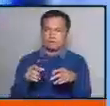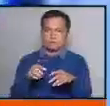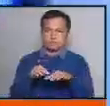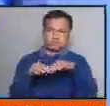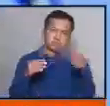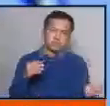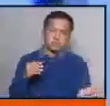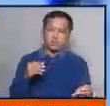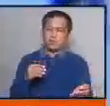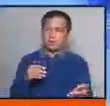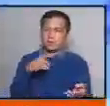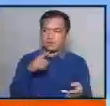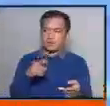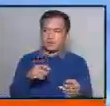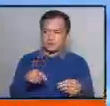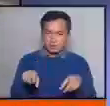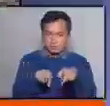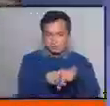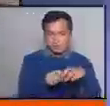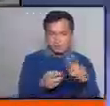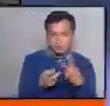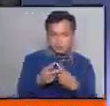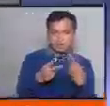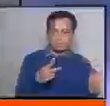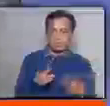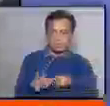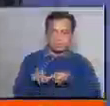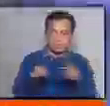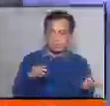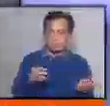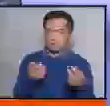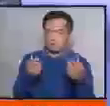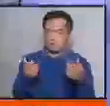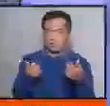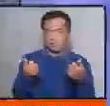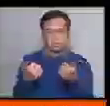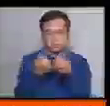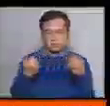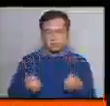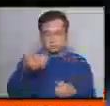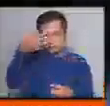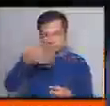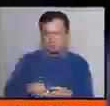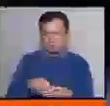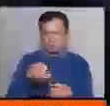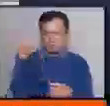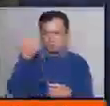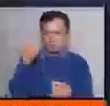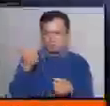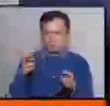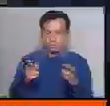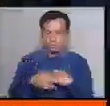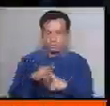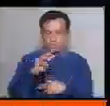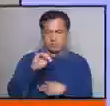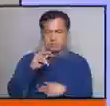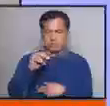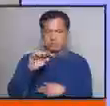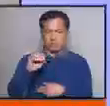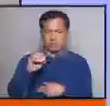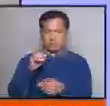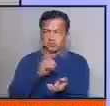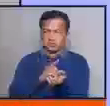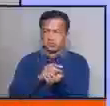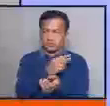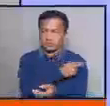tumilapon ng rider at ang kanyang angkas. Nangyari ang aksidente sa tapat lang ng emergency room ng Molino Doctor's Hospital.